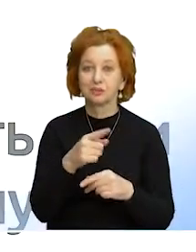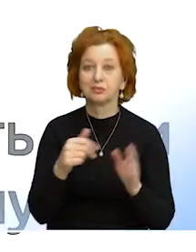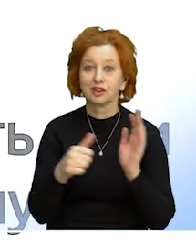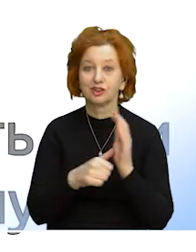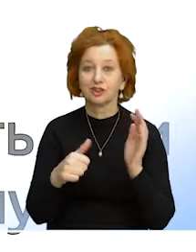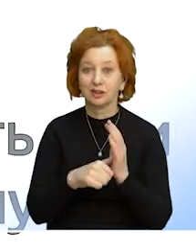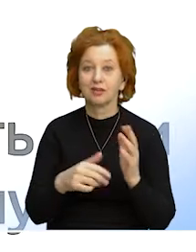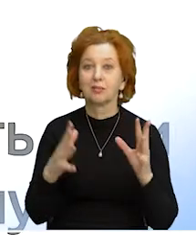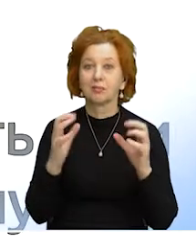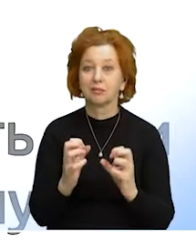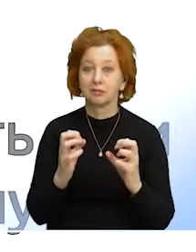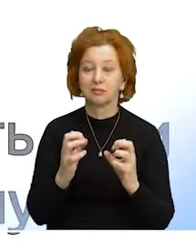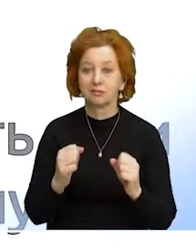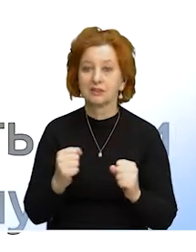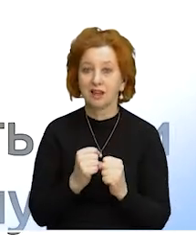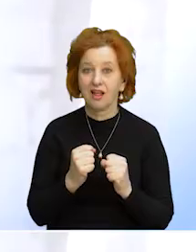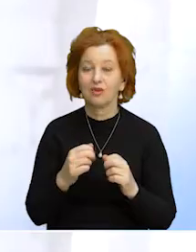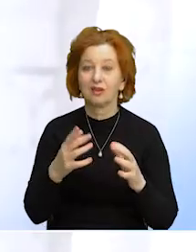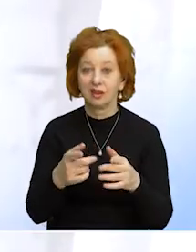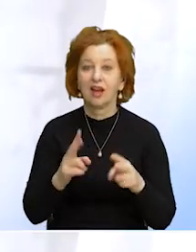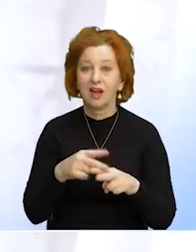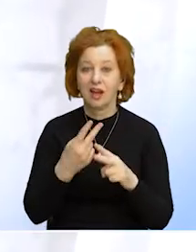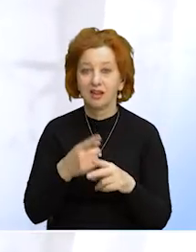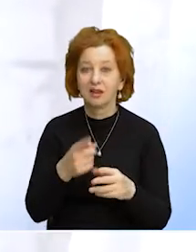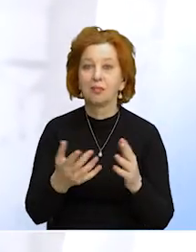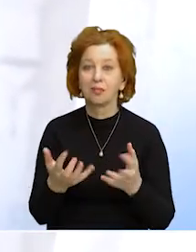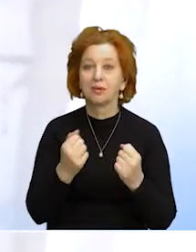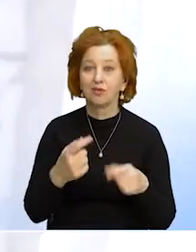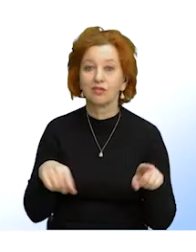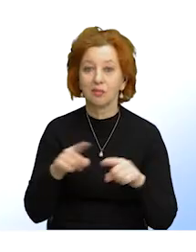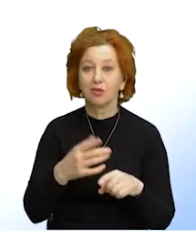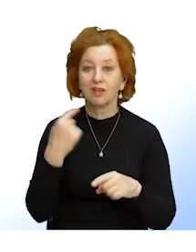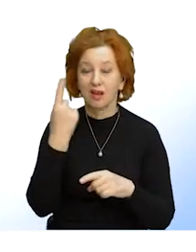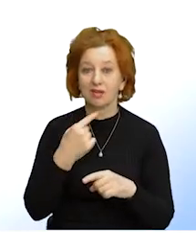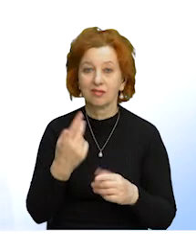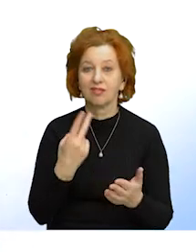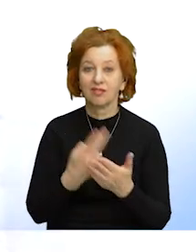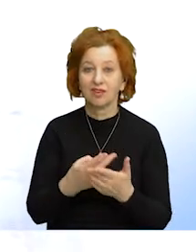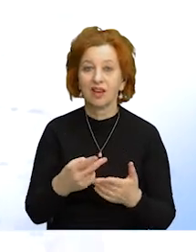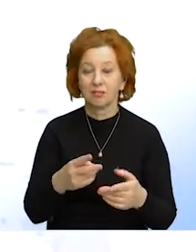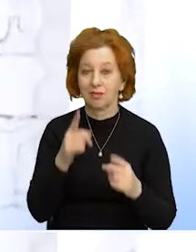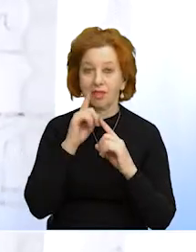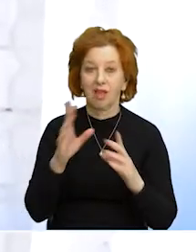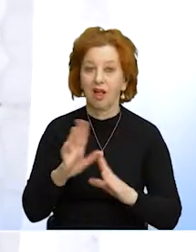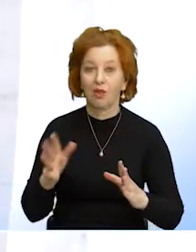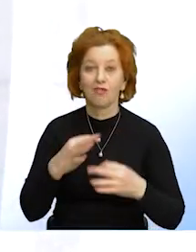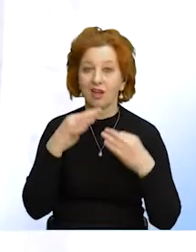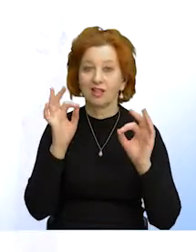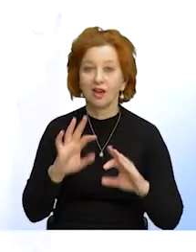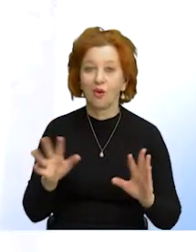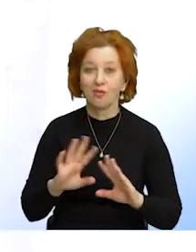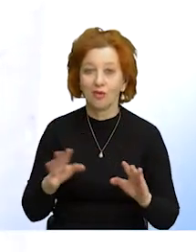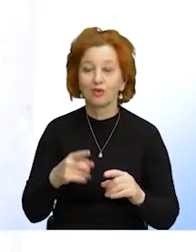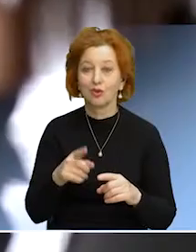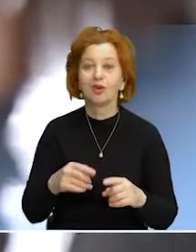Ошибка номер шесть – прижимать руки к телу. Результат этой ошибки приводит к тому, что на фотографии вы выглядите неловко и